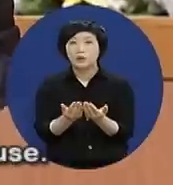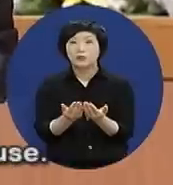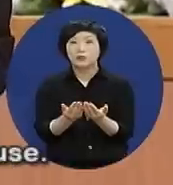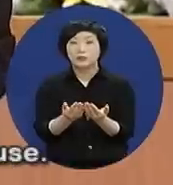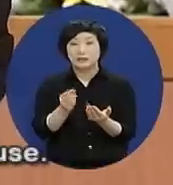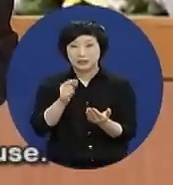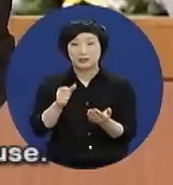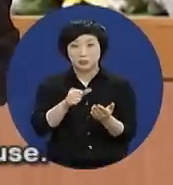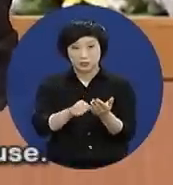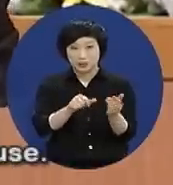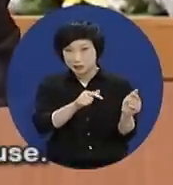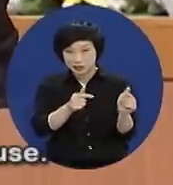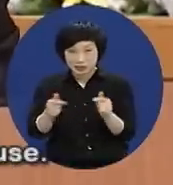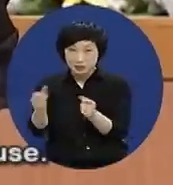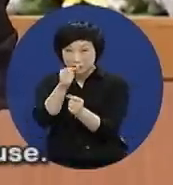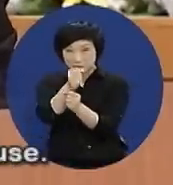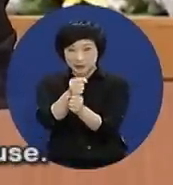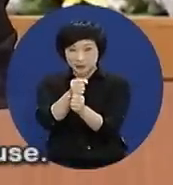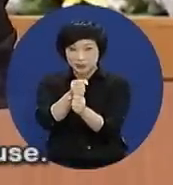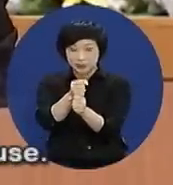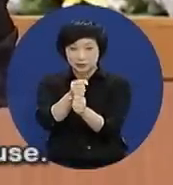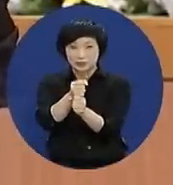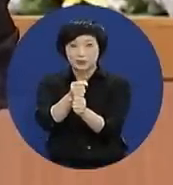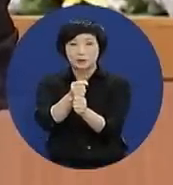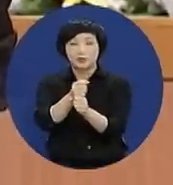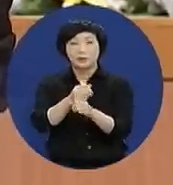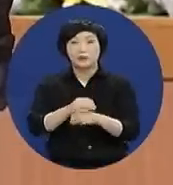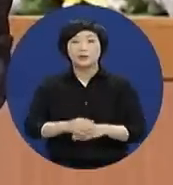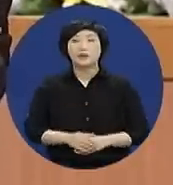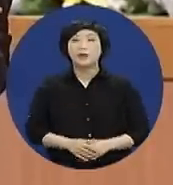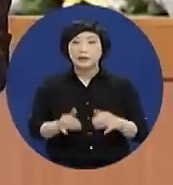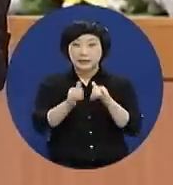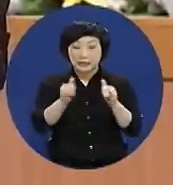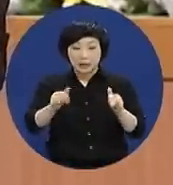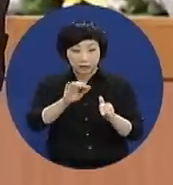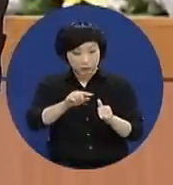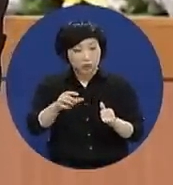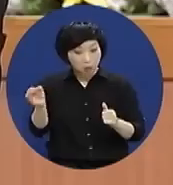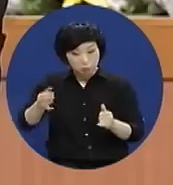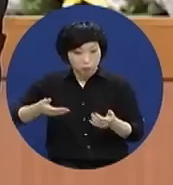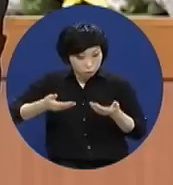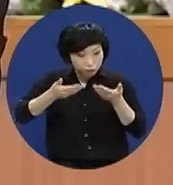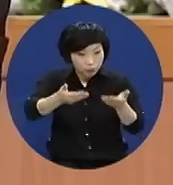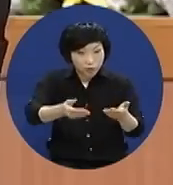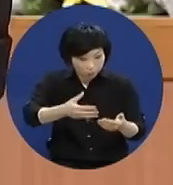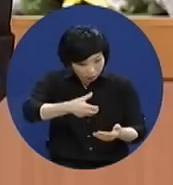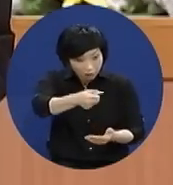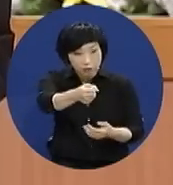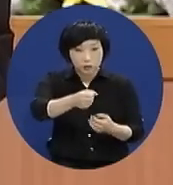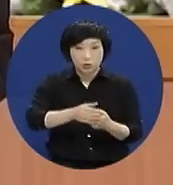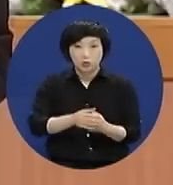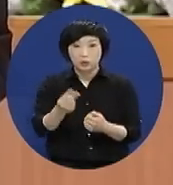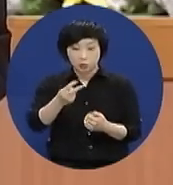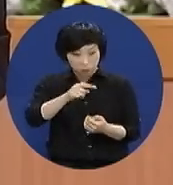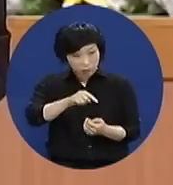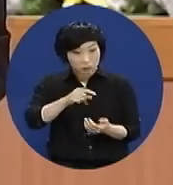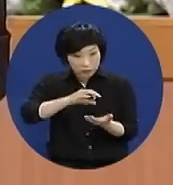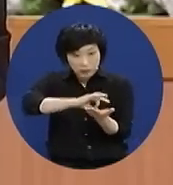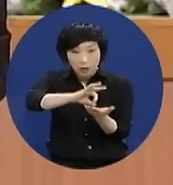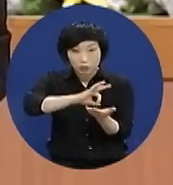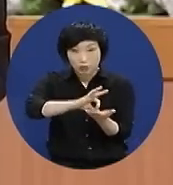を備えておいて人間にただで持ちなさい使用し